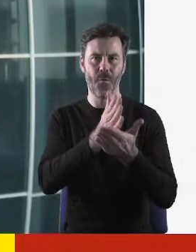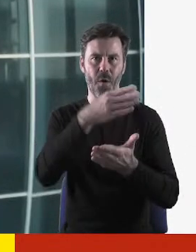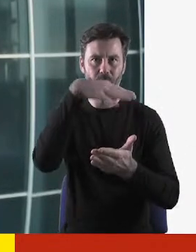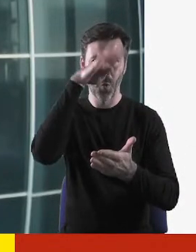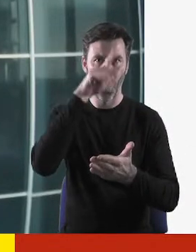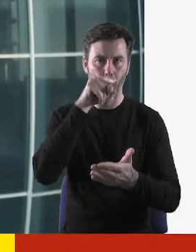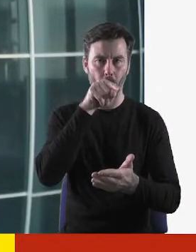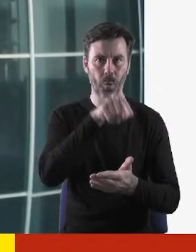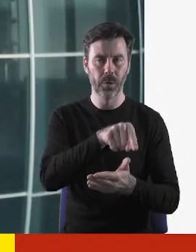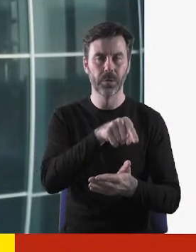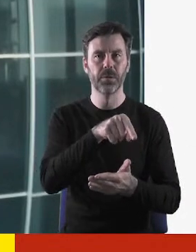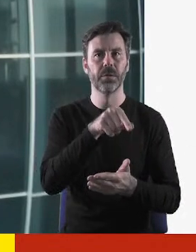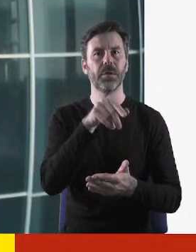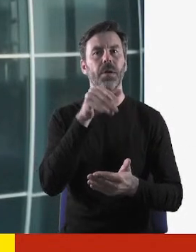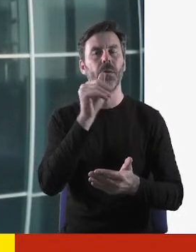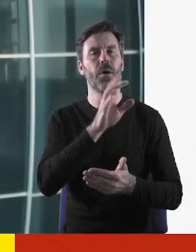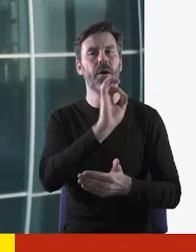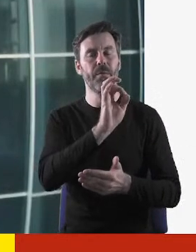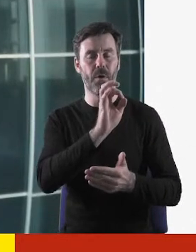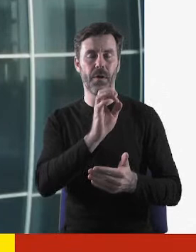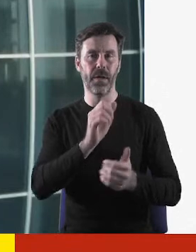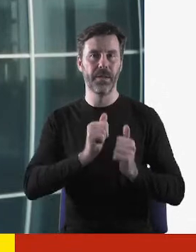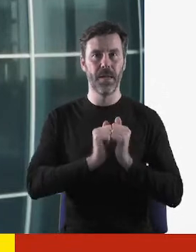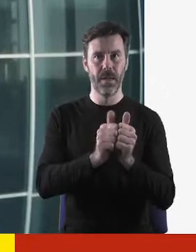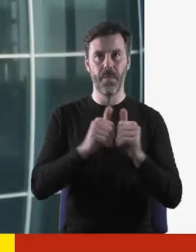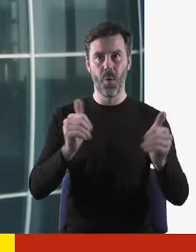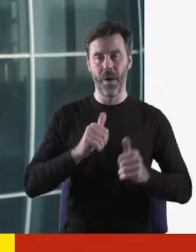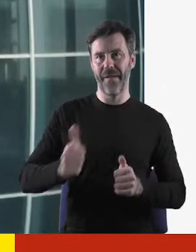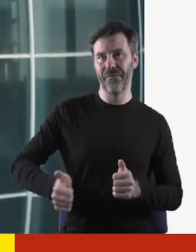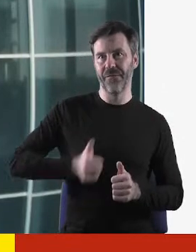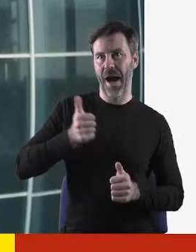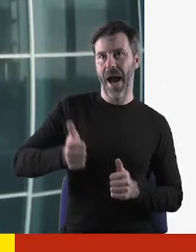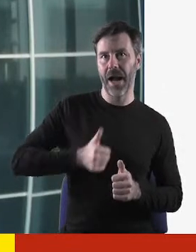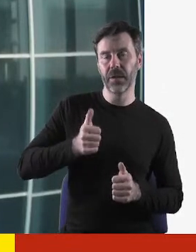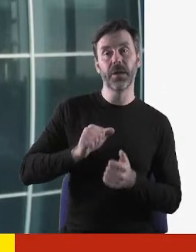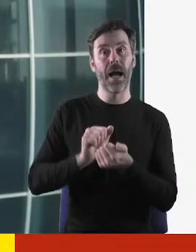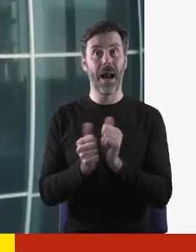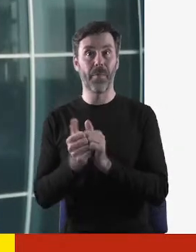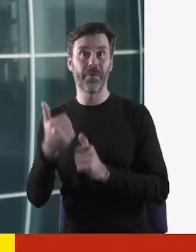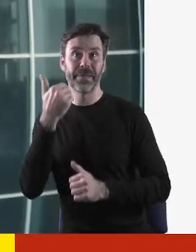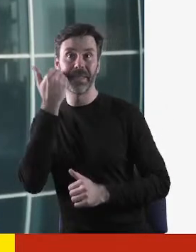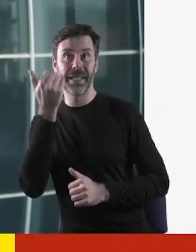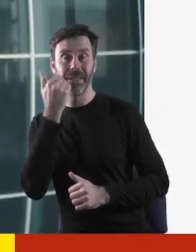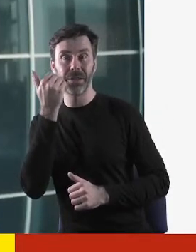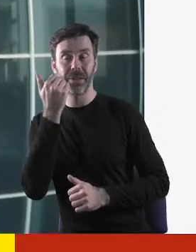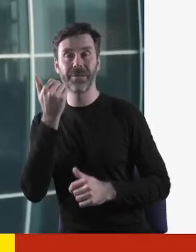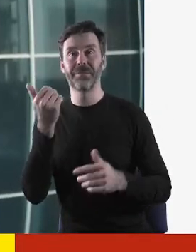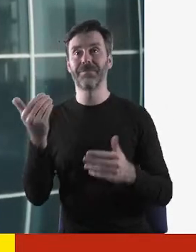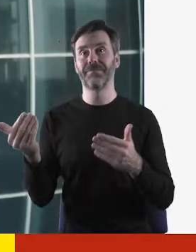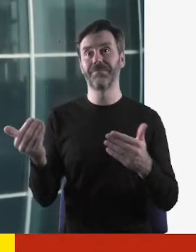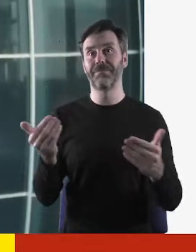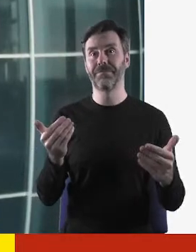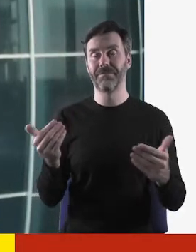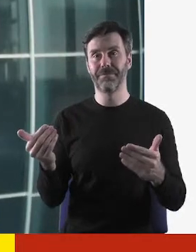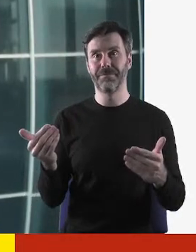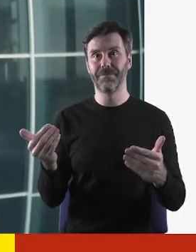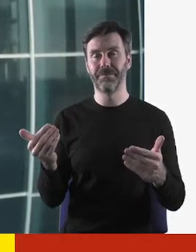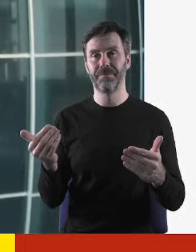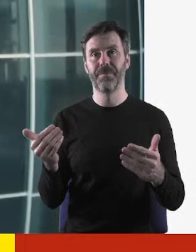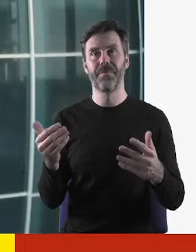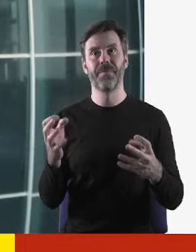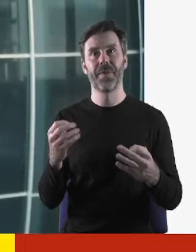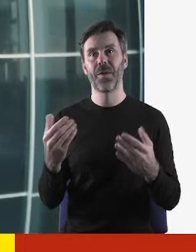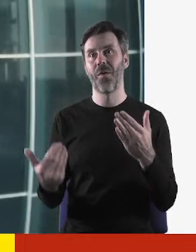jednej strony się chwalić, a z drugiej strony się wstydzić, niewątpliwie największym ruchem jest kolejny